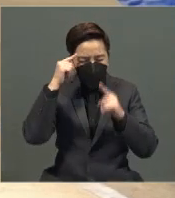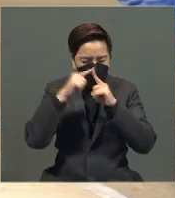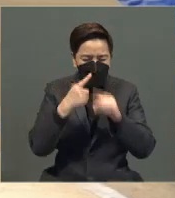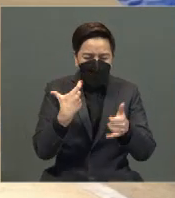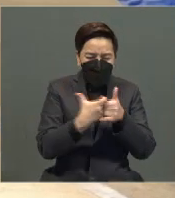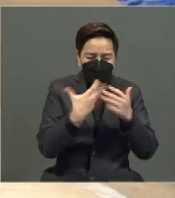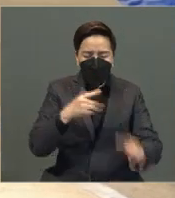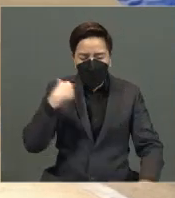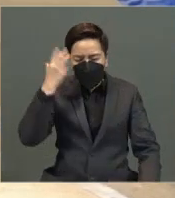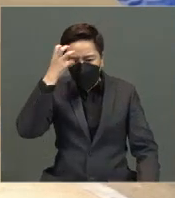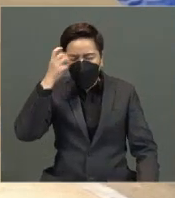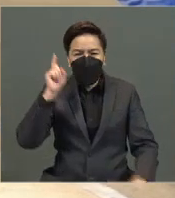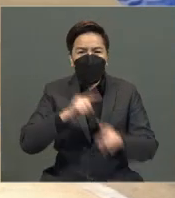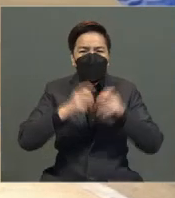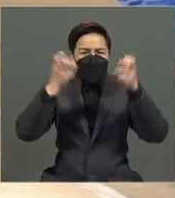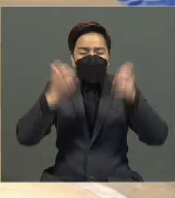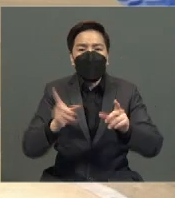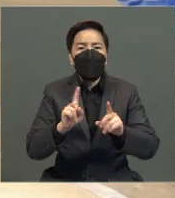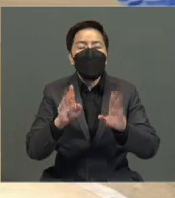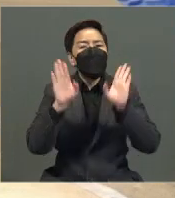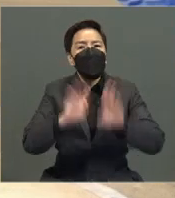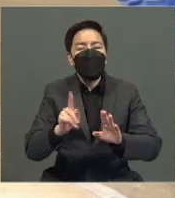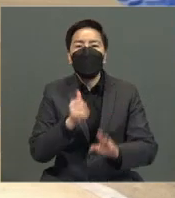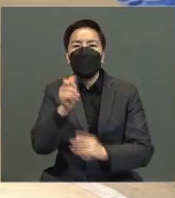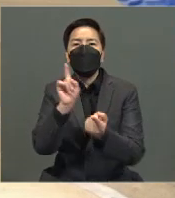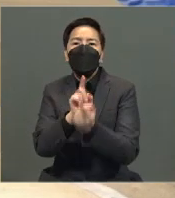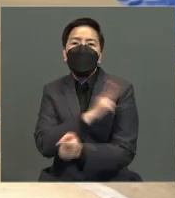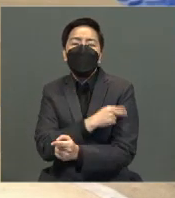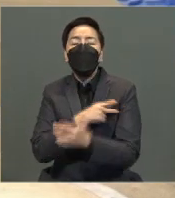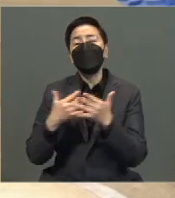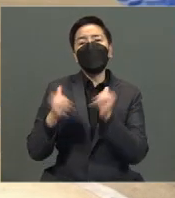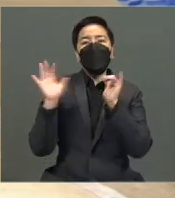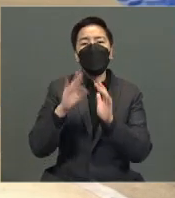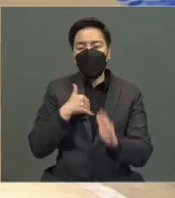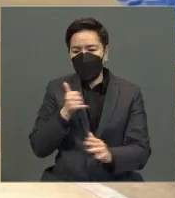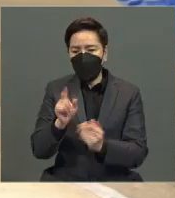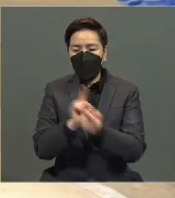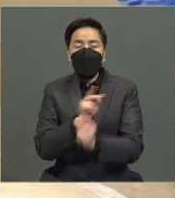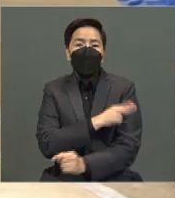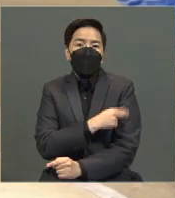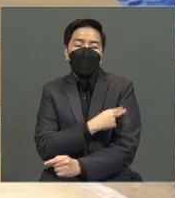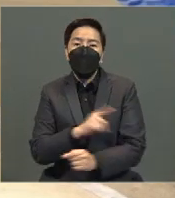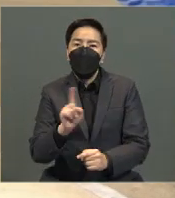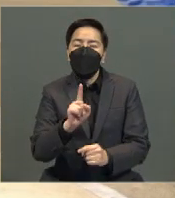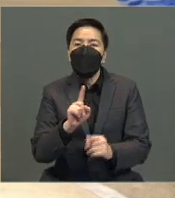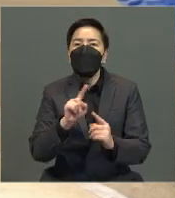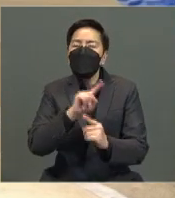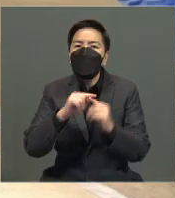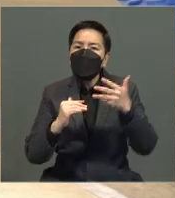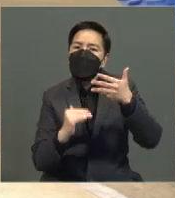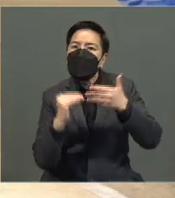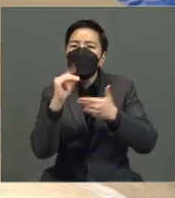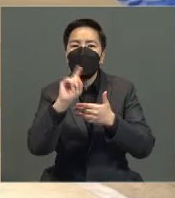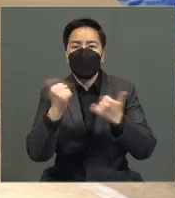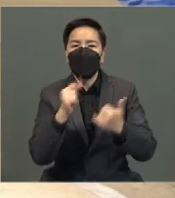นไมเกรนต้องขั้นไหนถึงควรจะไปพบแพทย์ไม่ควรนิ่งนอนใจและอาจจะทำให้เกิดผลกระทบต่างๆที่ใหญ่ตามม